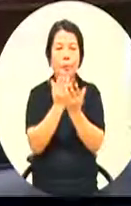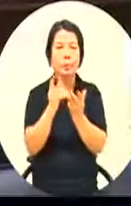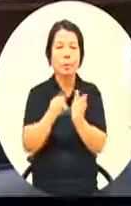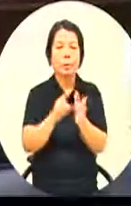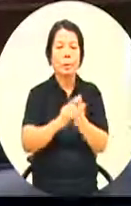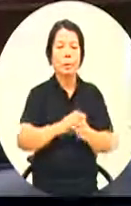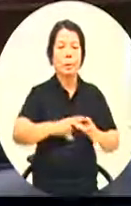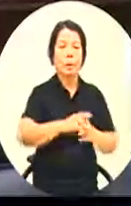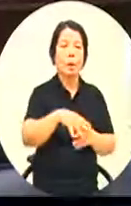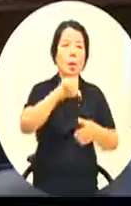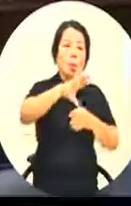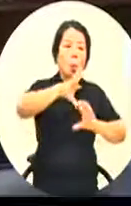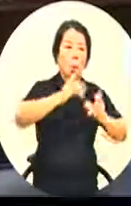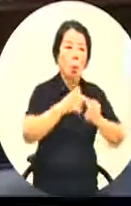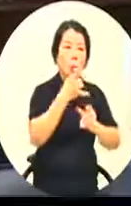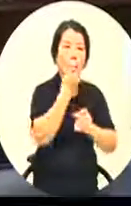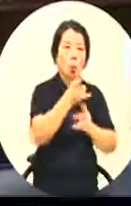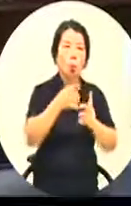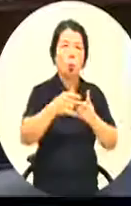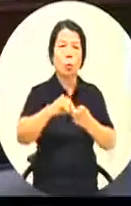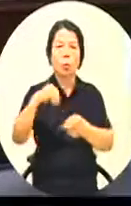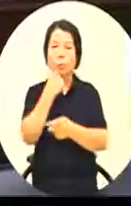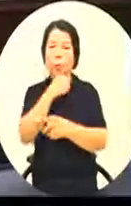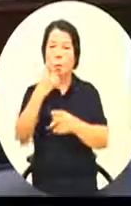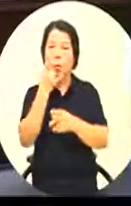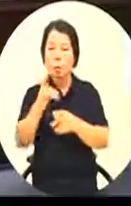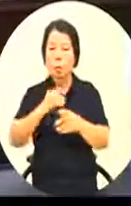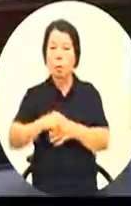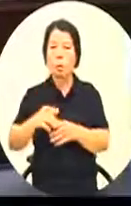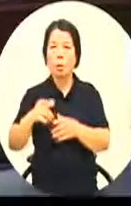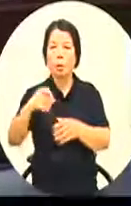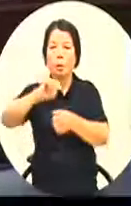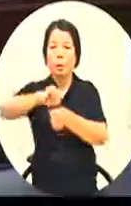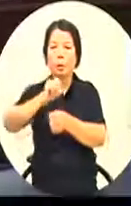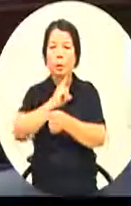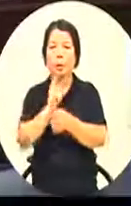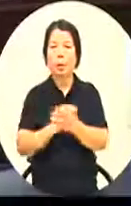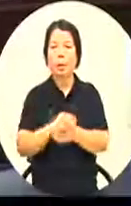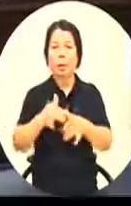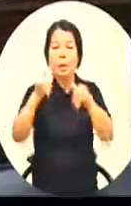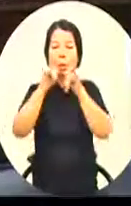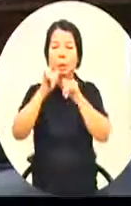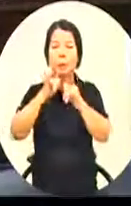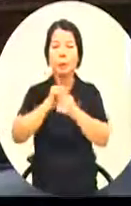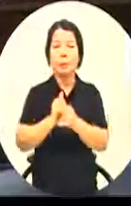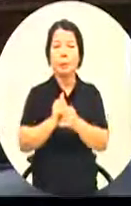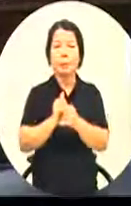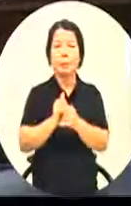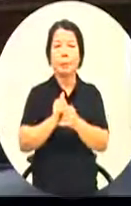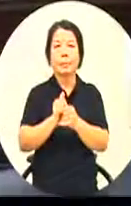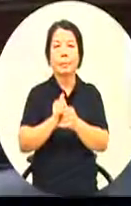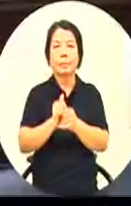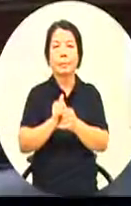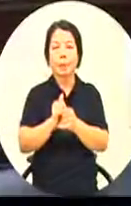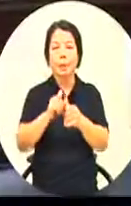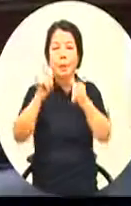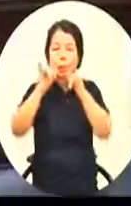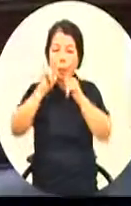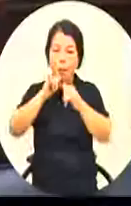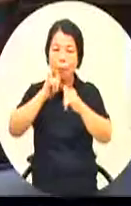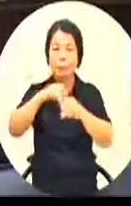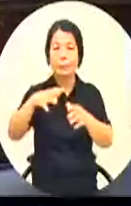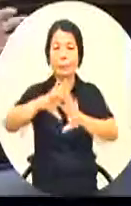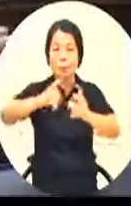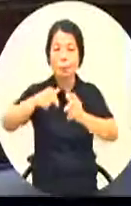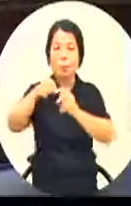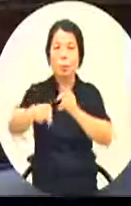语、台语，总共会五种语言，加上他妈妈可能还有西班牙语，这个其实小孩子并不会混淆到